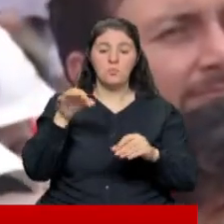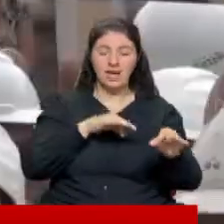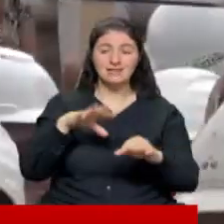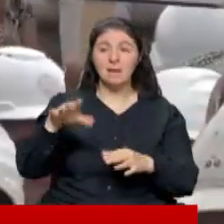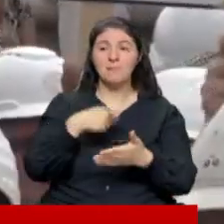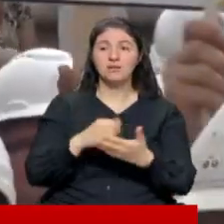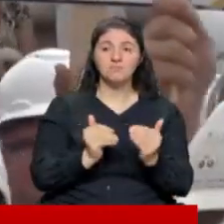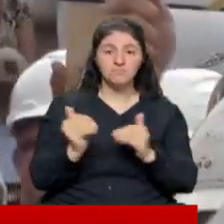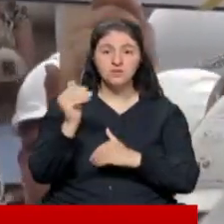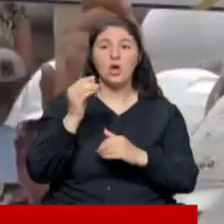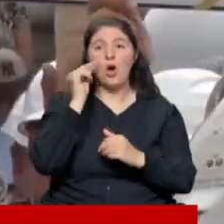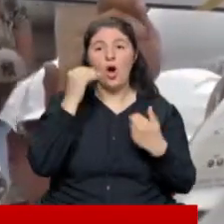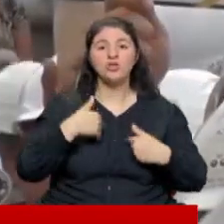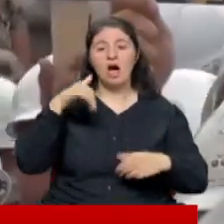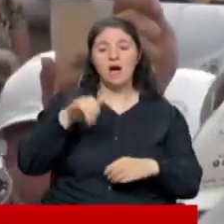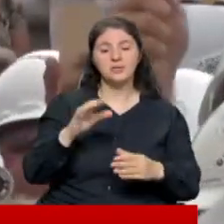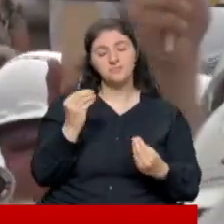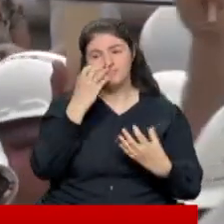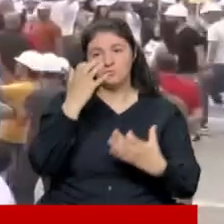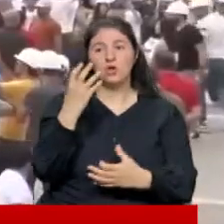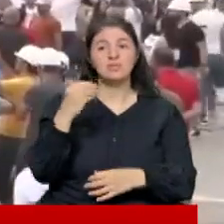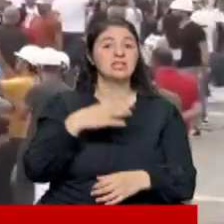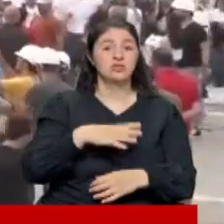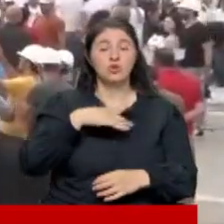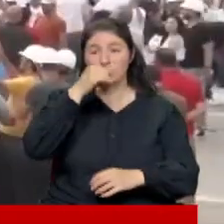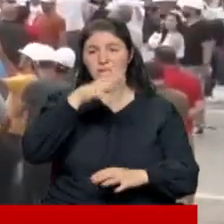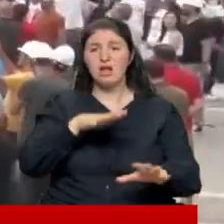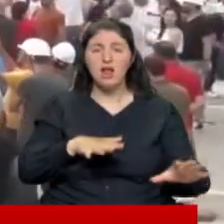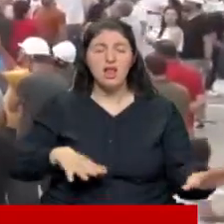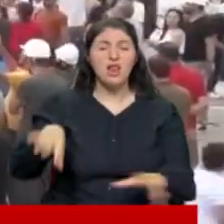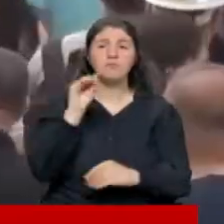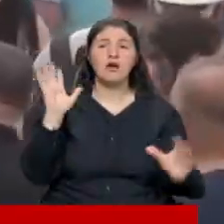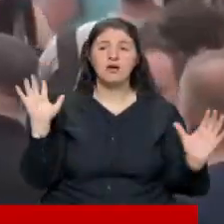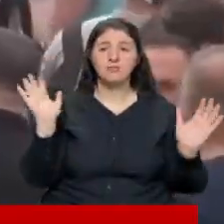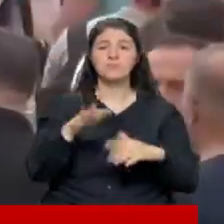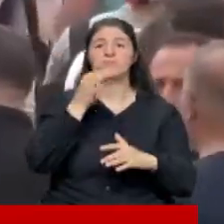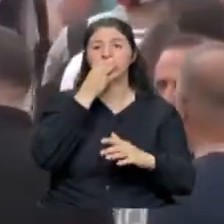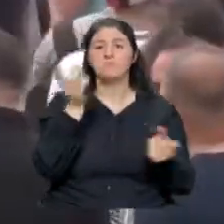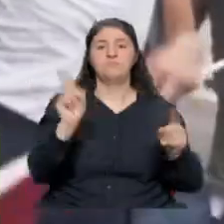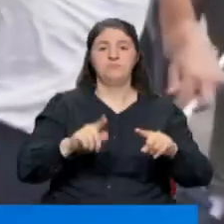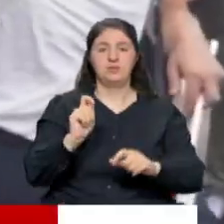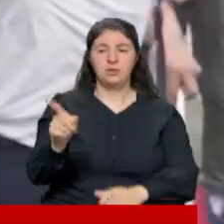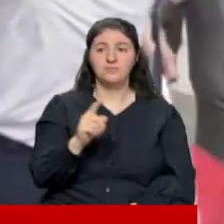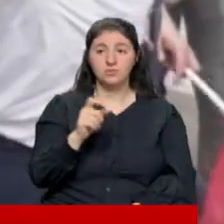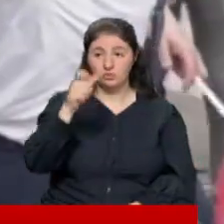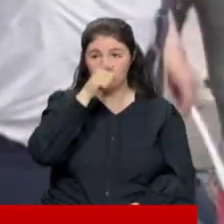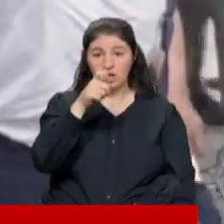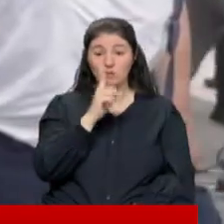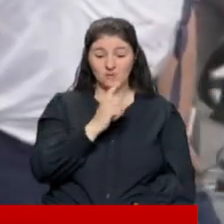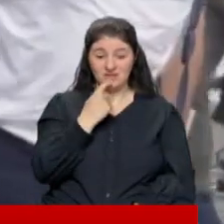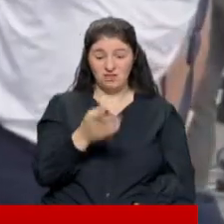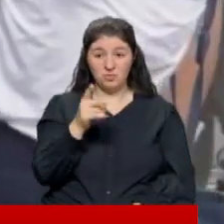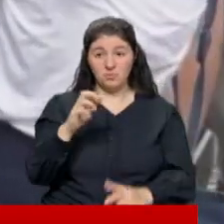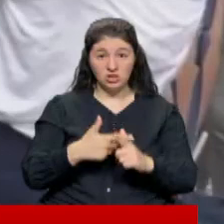maaşları yükselsin, özlük hakları iyileştirilsin istiyorlar. Türkiye'nin dört bir yanından gelip Ankara'da buluştular. Türkiye 100 yılında